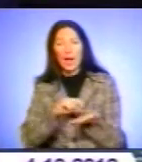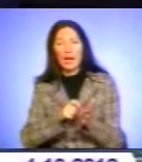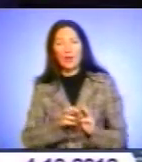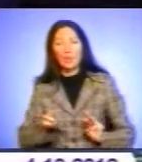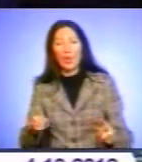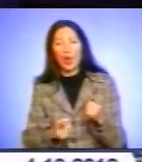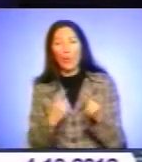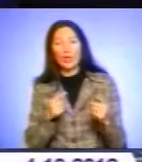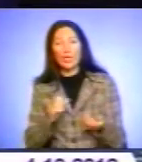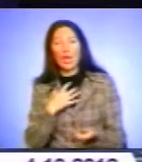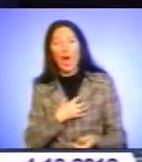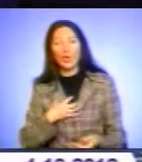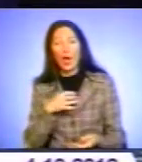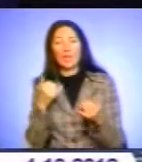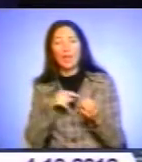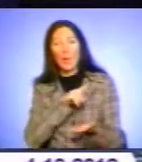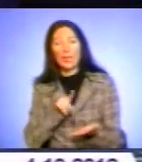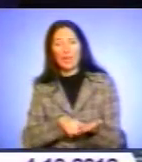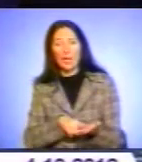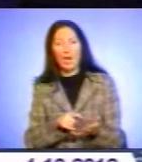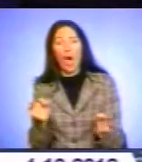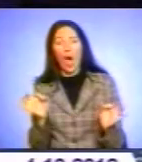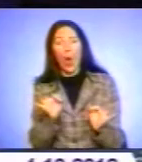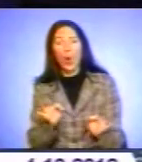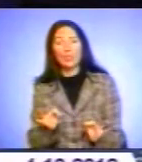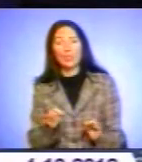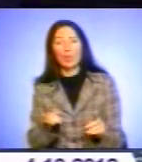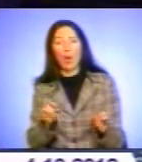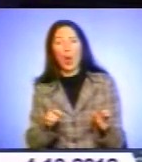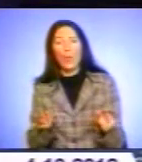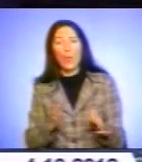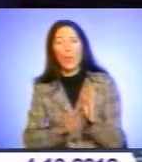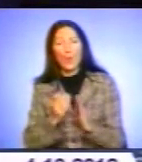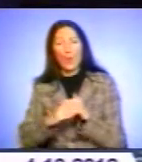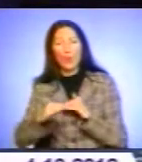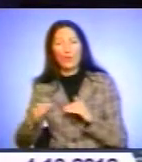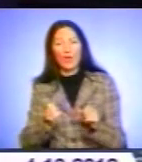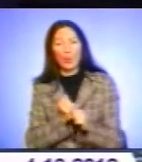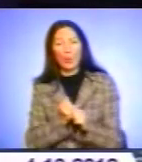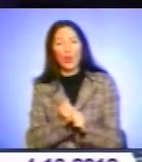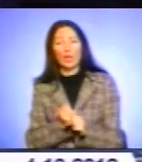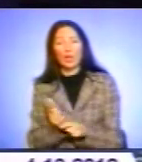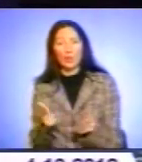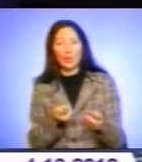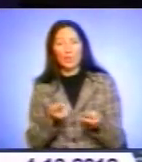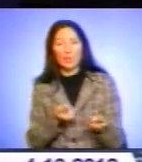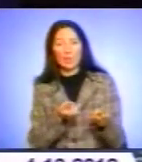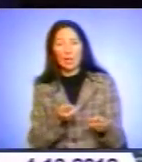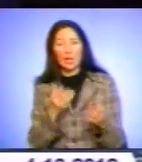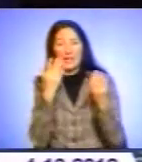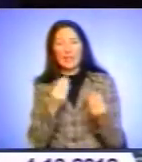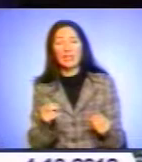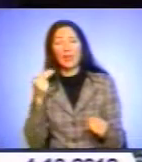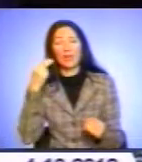актуальні питання. Зокрема, осінньо-польові роботи, готовність до опалювального сезону та День вчителя, який святкують у першу неділю